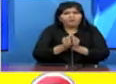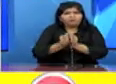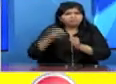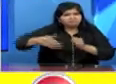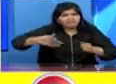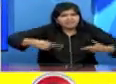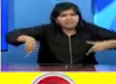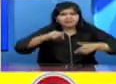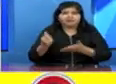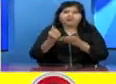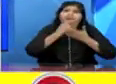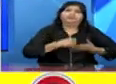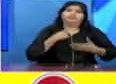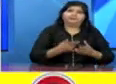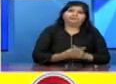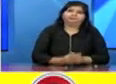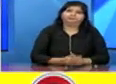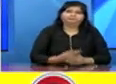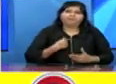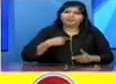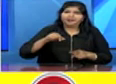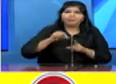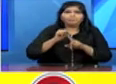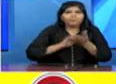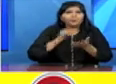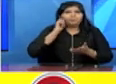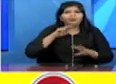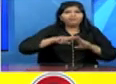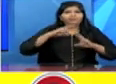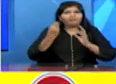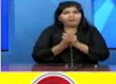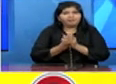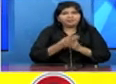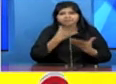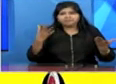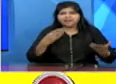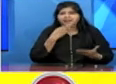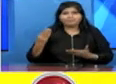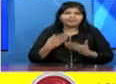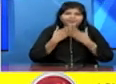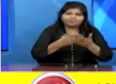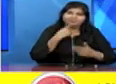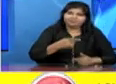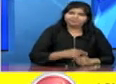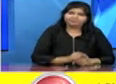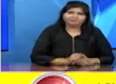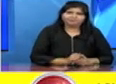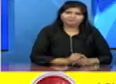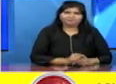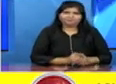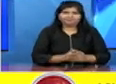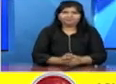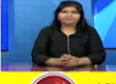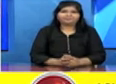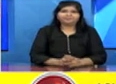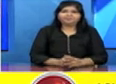हमको सहयोग दिया है सर। चलिए मेरी आपको और आपके पूरे परिवार को बहुत बहुत शुभकामनाएं हैं। थैंक यू जी, थैंक यू। धन्यवाद सर। हम